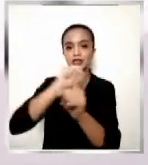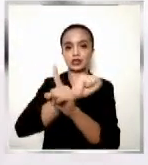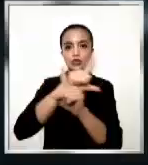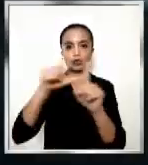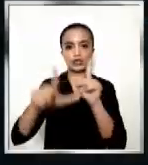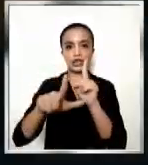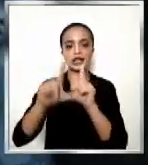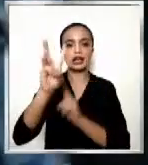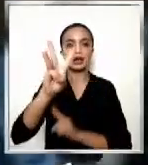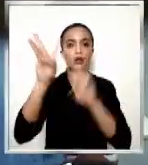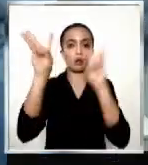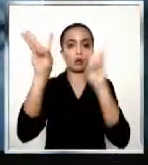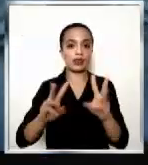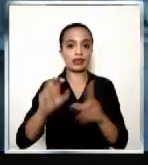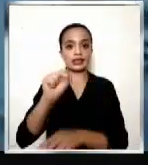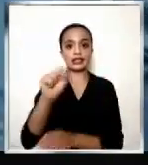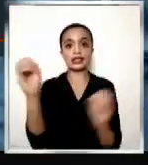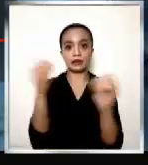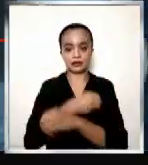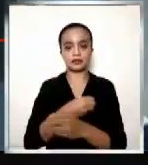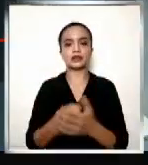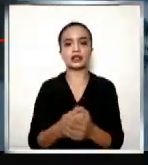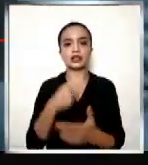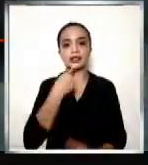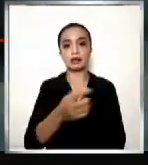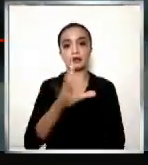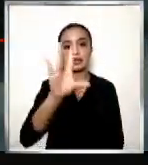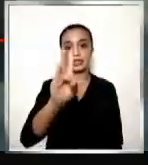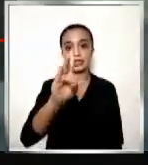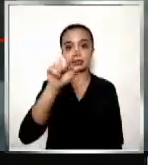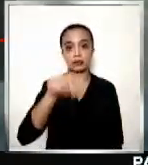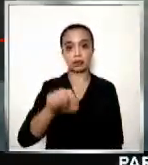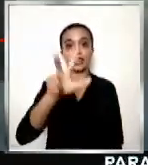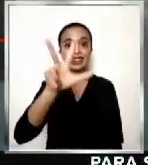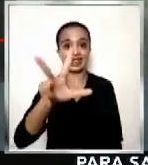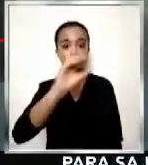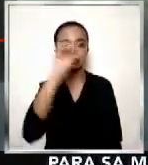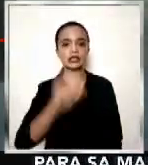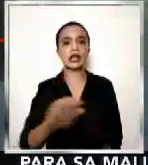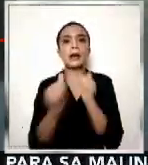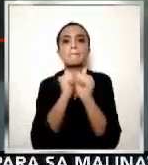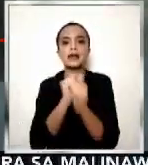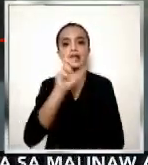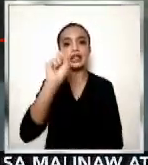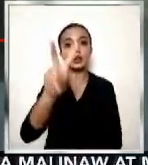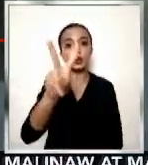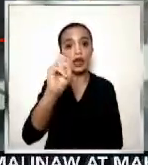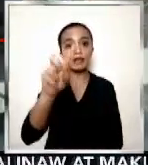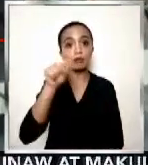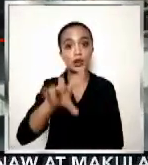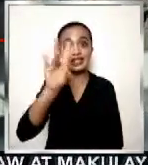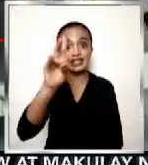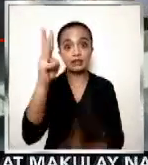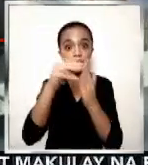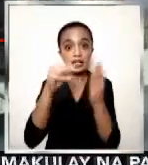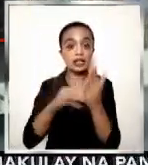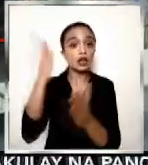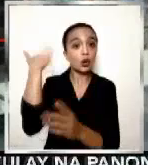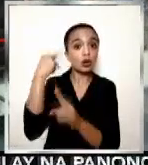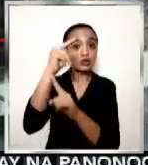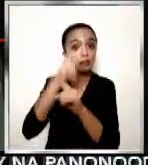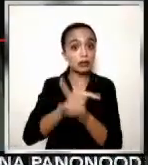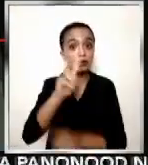Mula 27.3% o tinatayang 12.7 million noong November 2020, bumaba ito